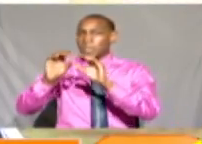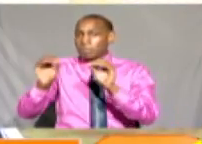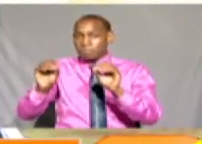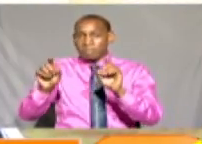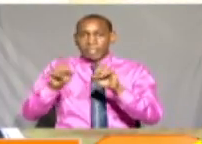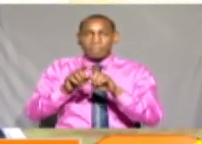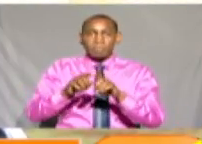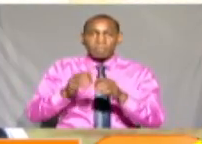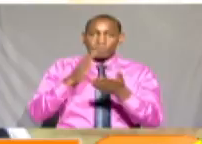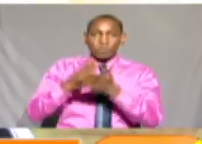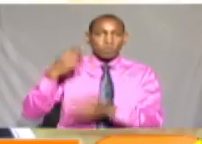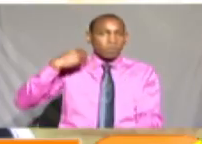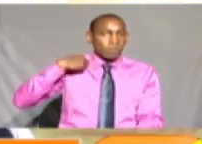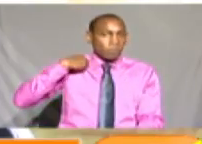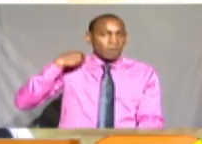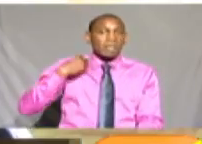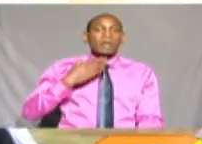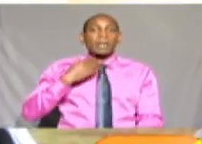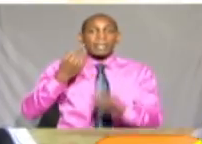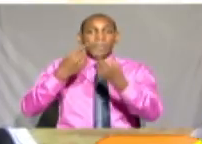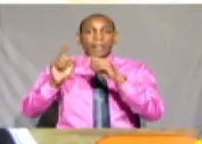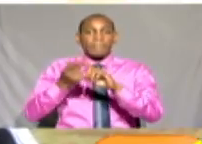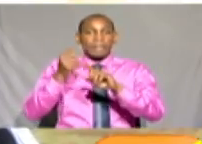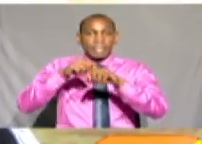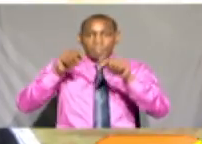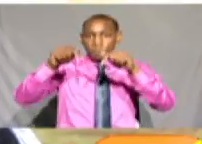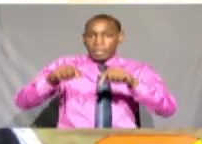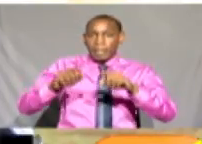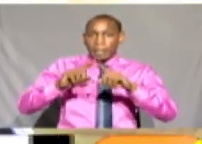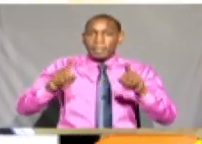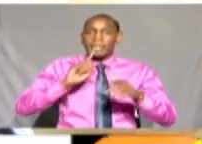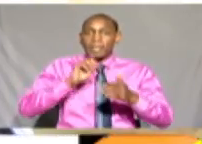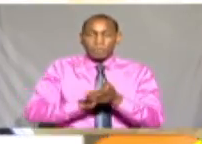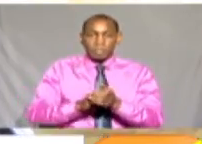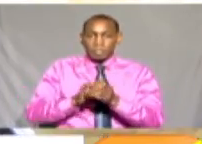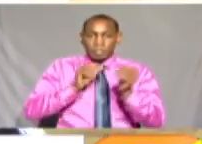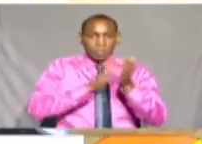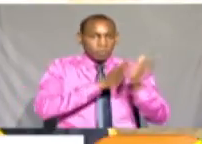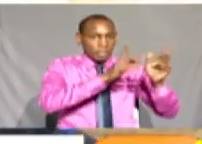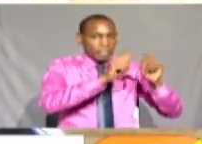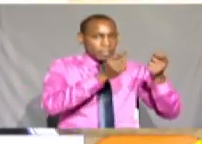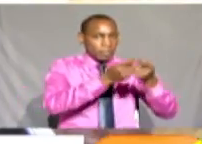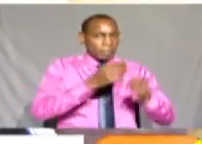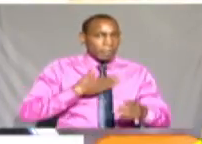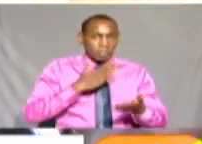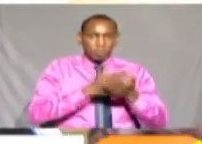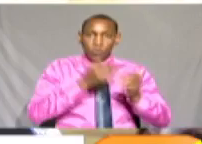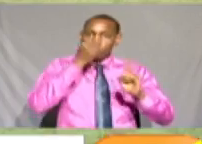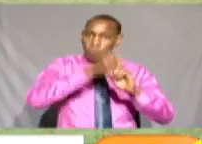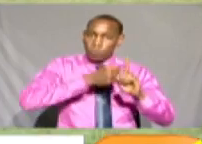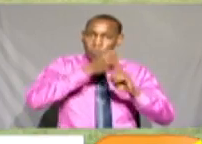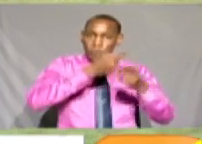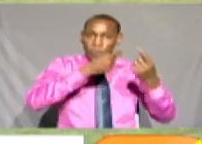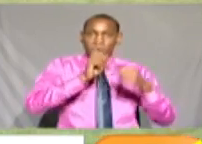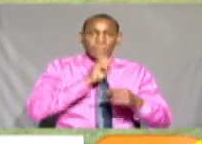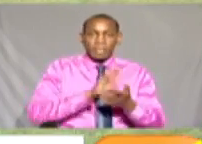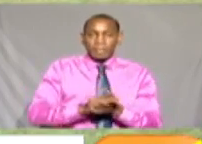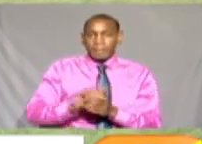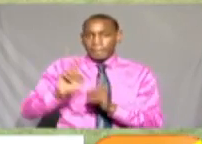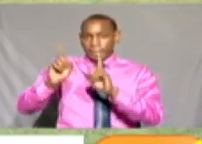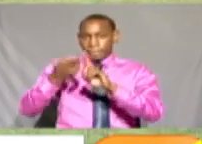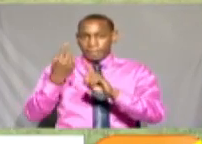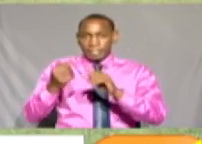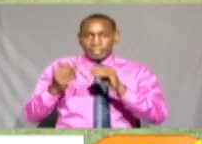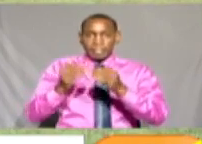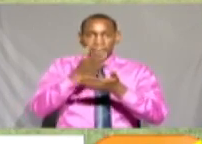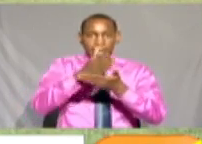walikuwa kujitolelea, walikuwa wanataka pata win ya kwanza leo, lakini za sema hongera kwa wachezaji wetu, tumejisukuma kama wachezaji na tukapata ushindi. Katika kipindi cha kwanza